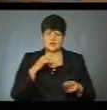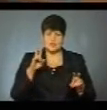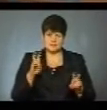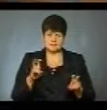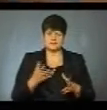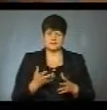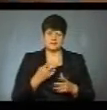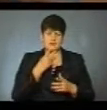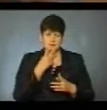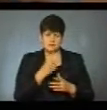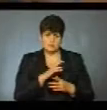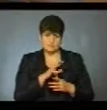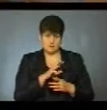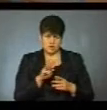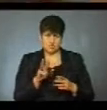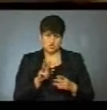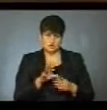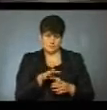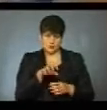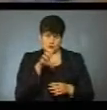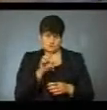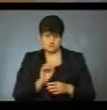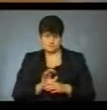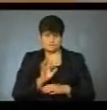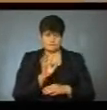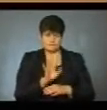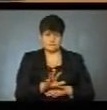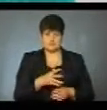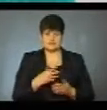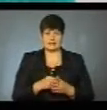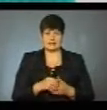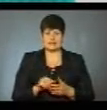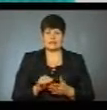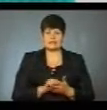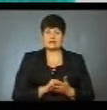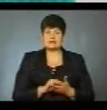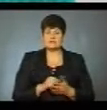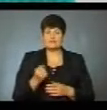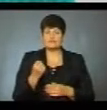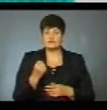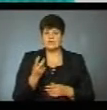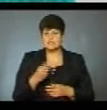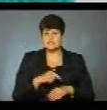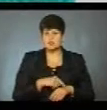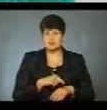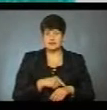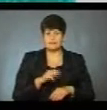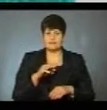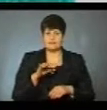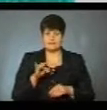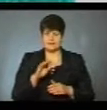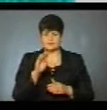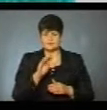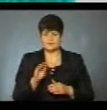радіо в мережі і ось надіслала сфотографовані копії свого диктанту. О 12-й годині текст диктанту оприлюднили на